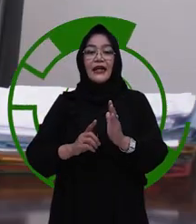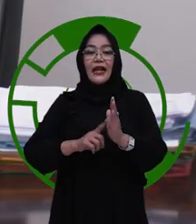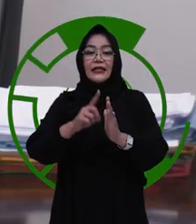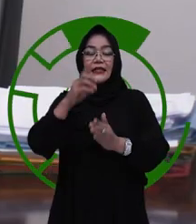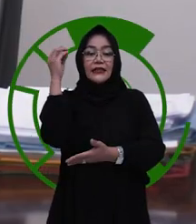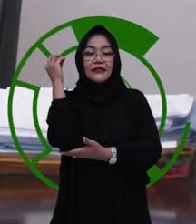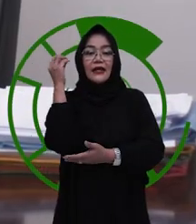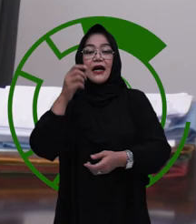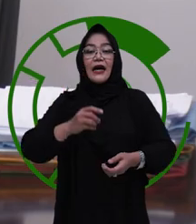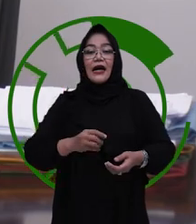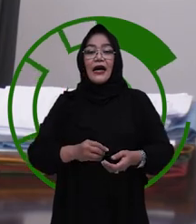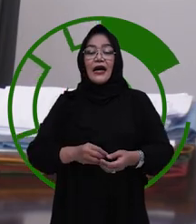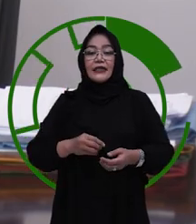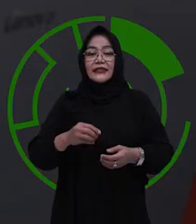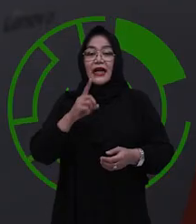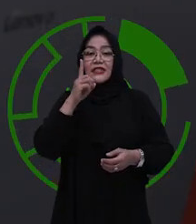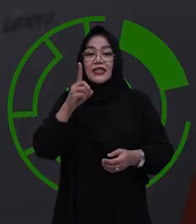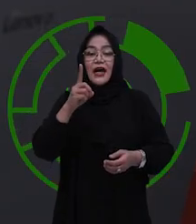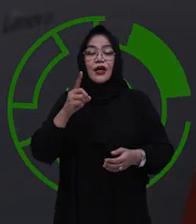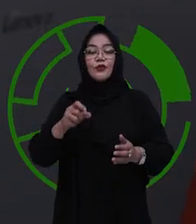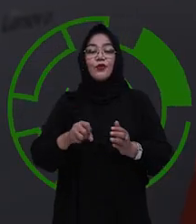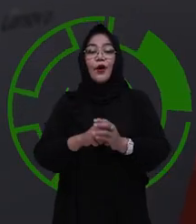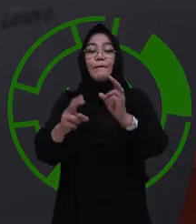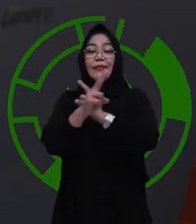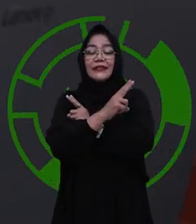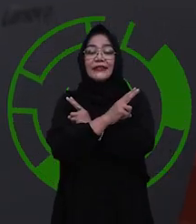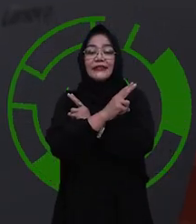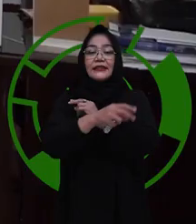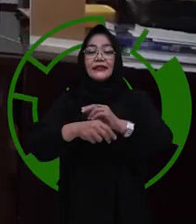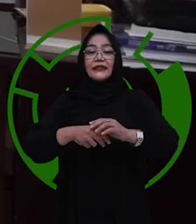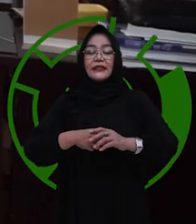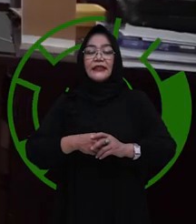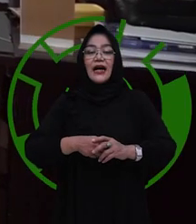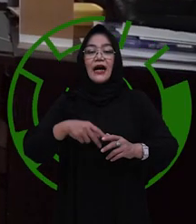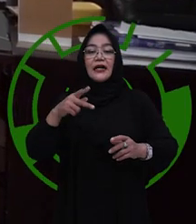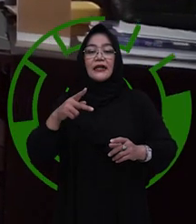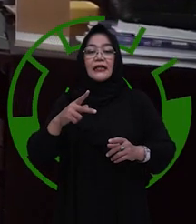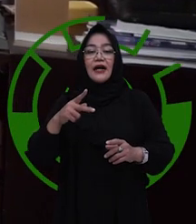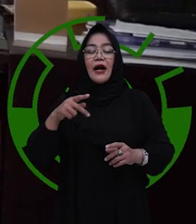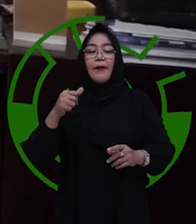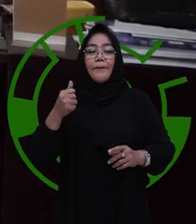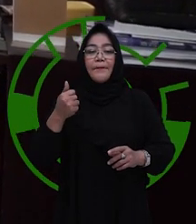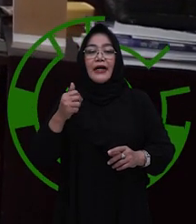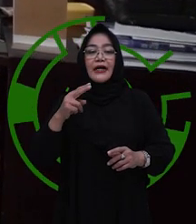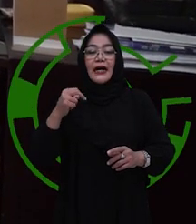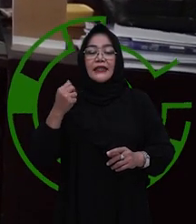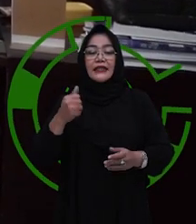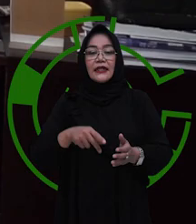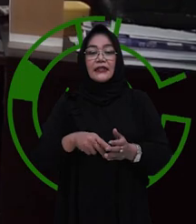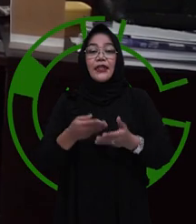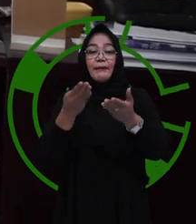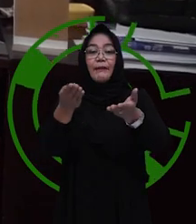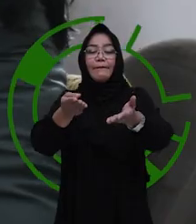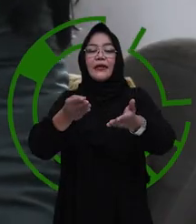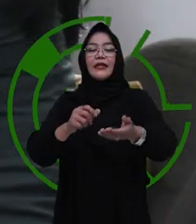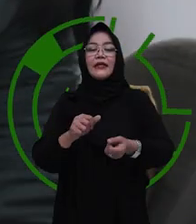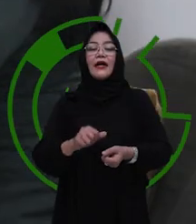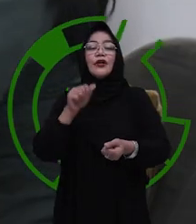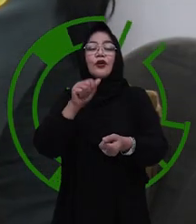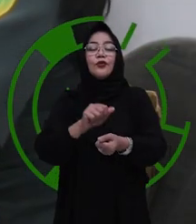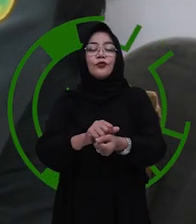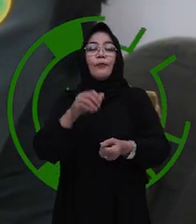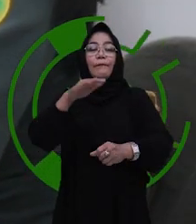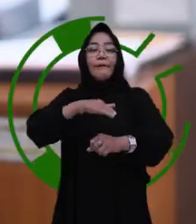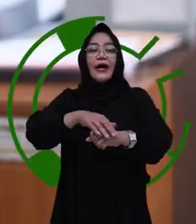1. Menjaga kemandirian Pengadilan Tinggi DKI Jakarta. 2. Memberikan pelayanan hukum yang berkeadilan